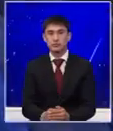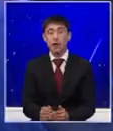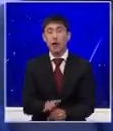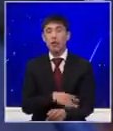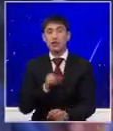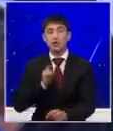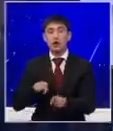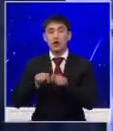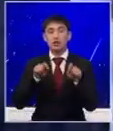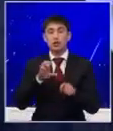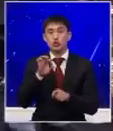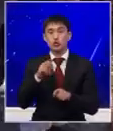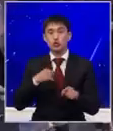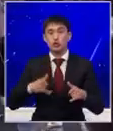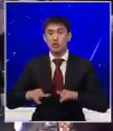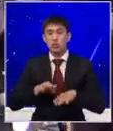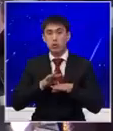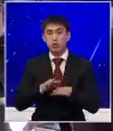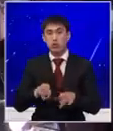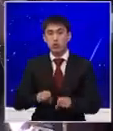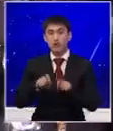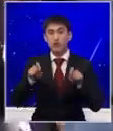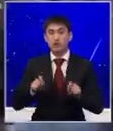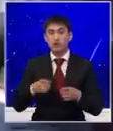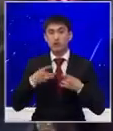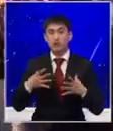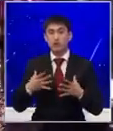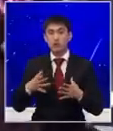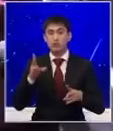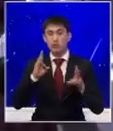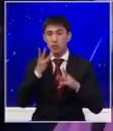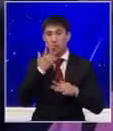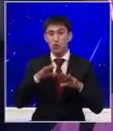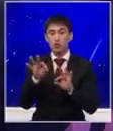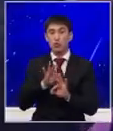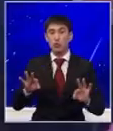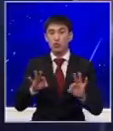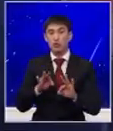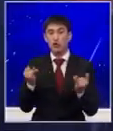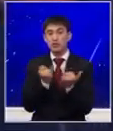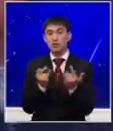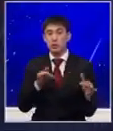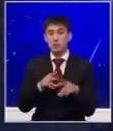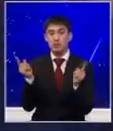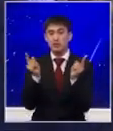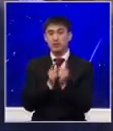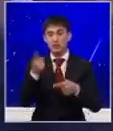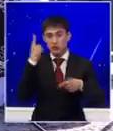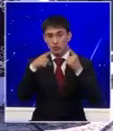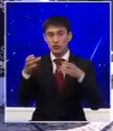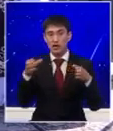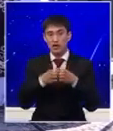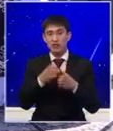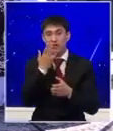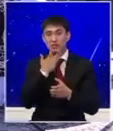Долгожданное открытие социального рынка прошло в торжественной обстановке. Звуками народных кюев гостей мероприятия встретил творческий